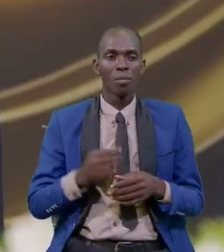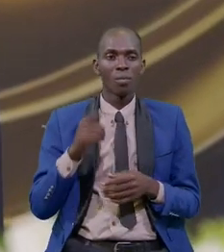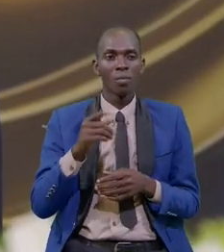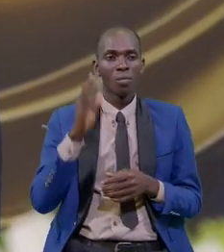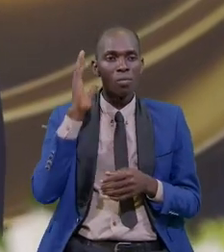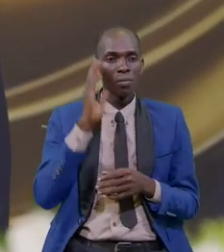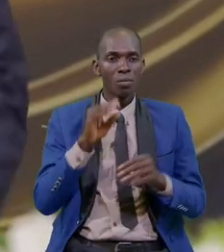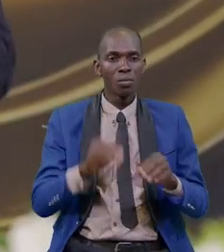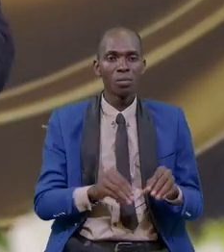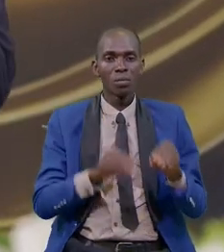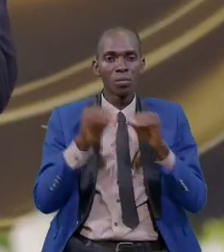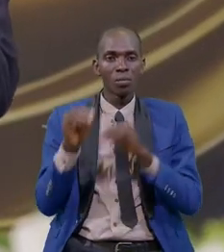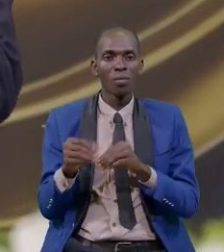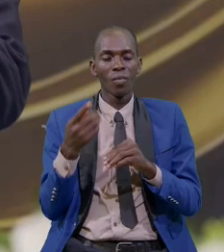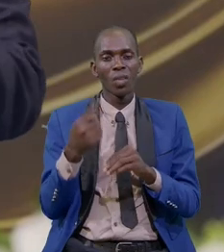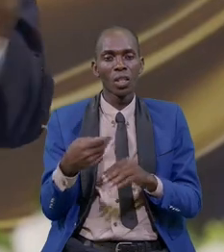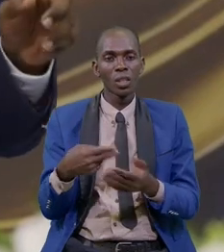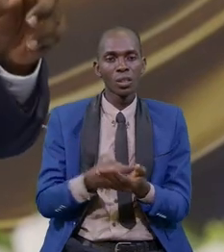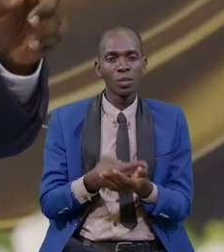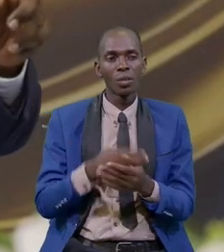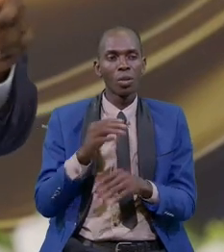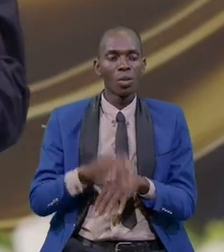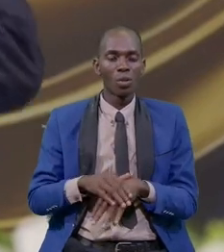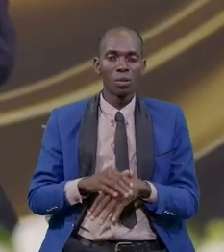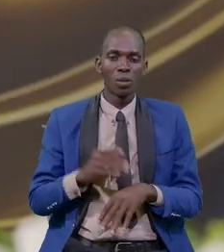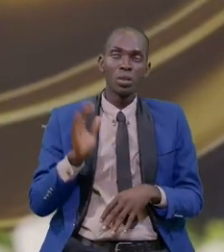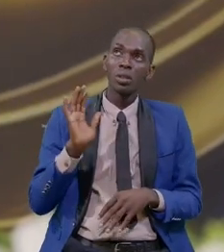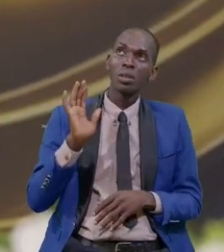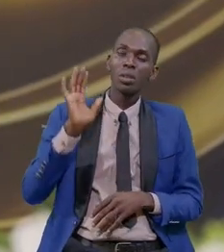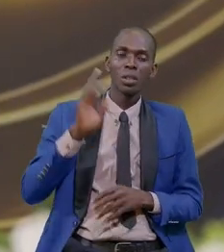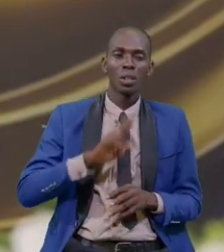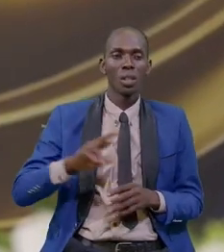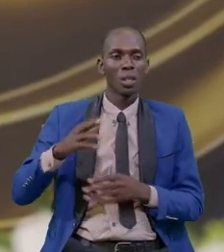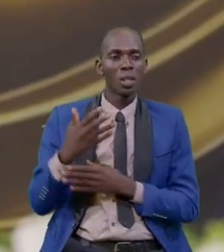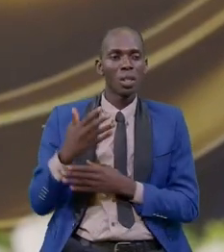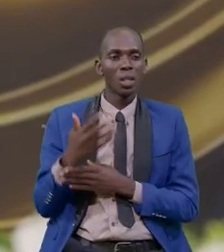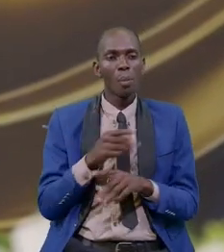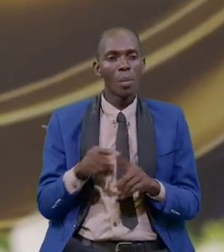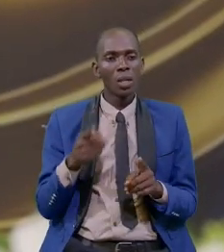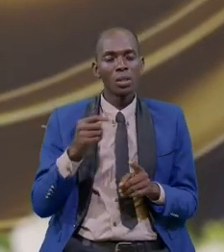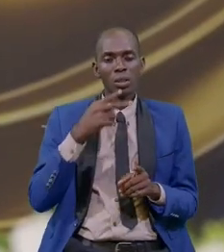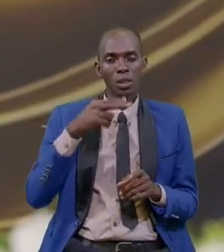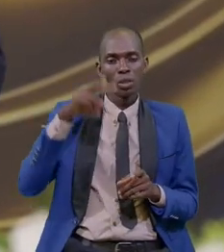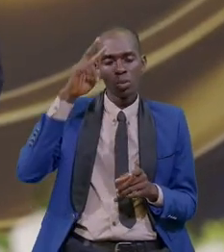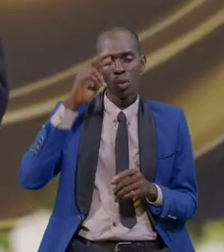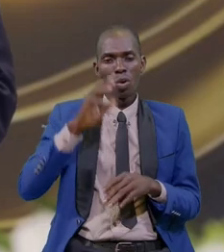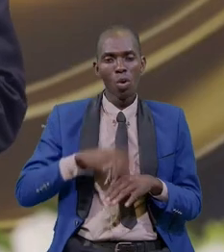sa droite et les boucs à sa gauche.